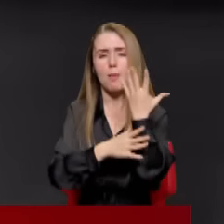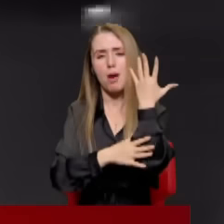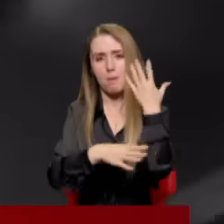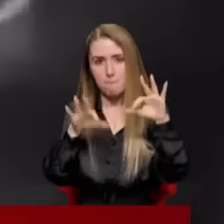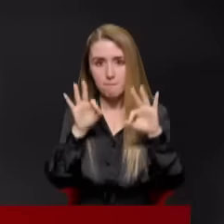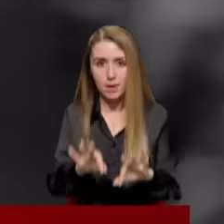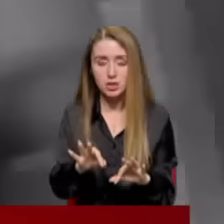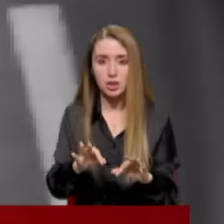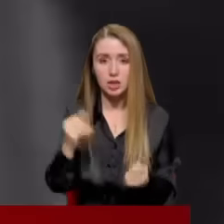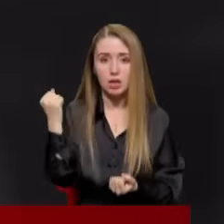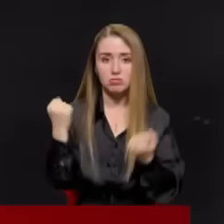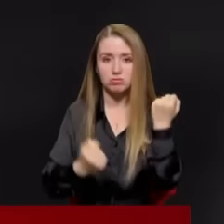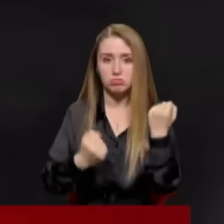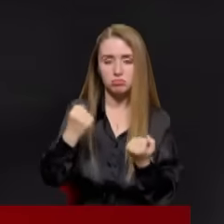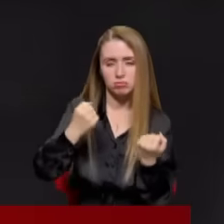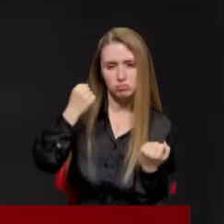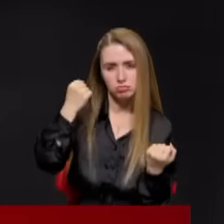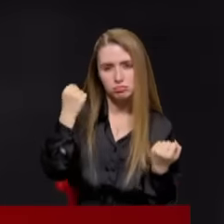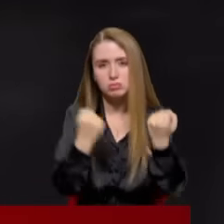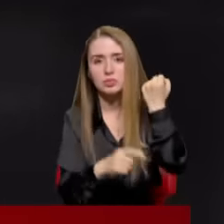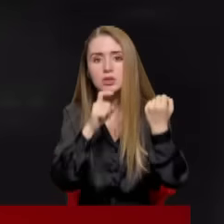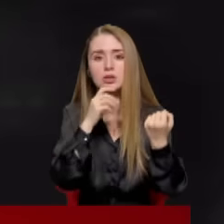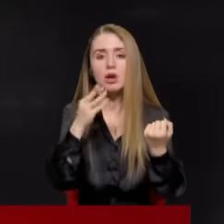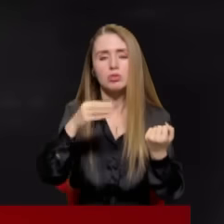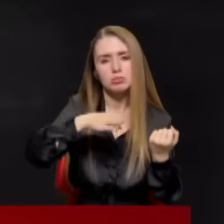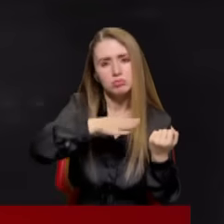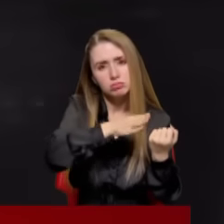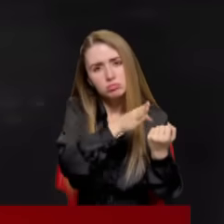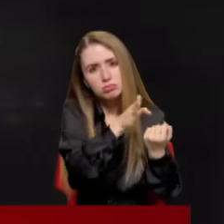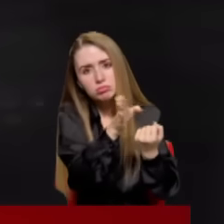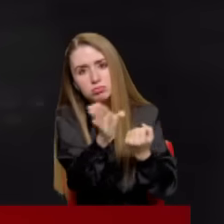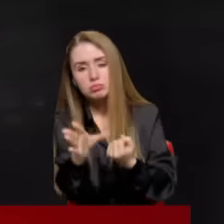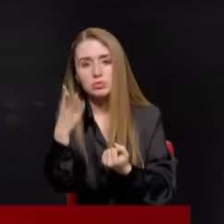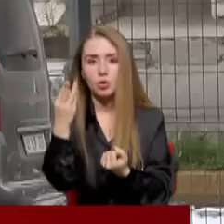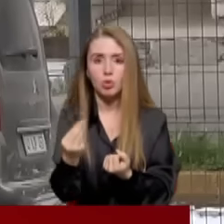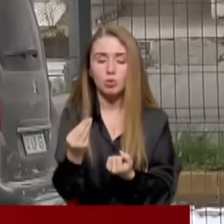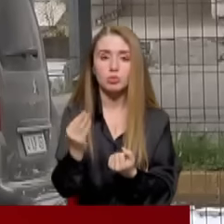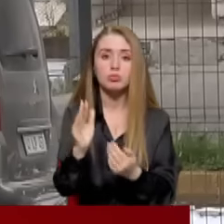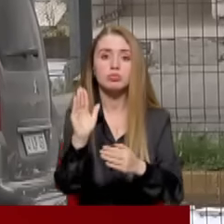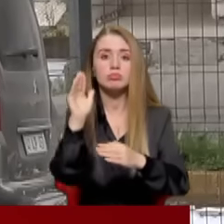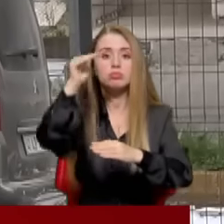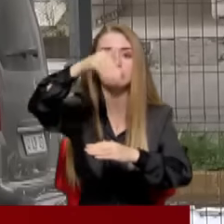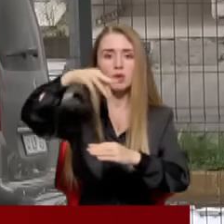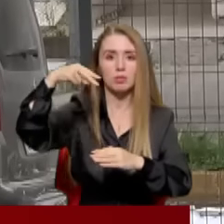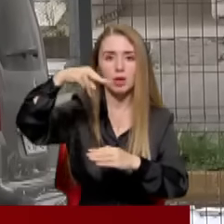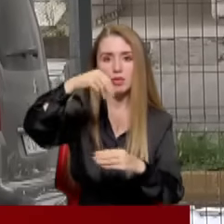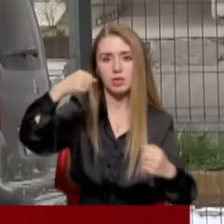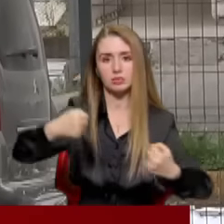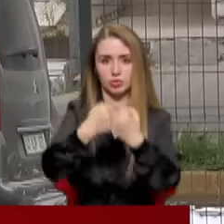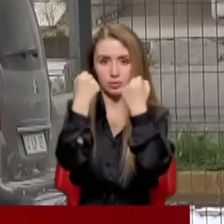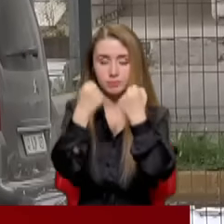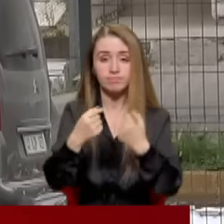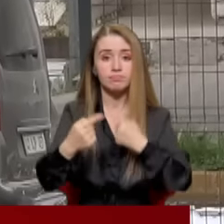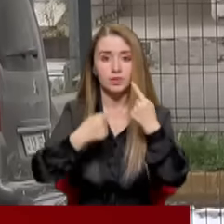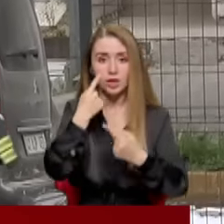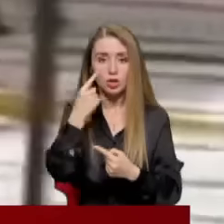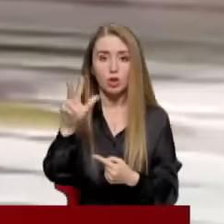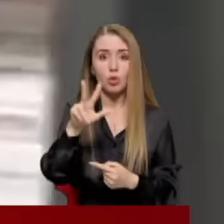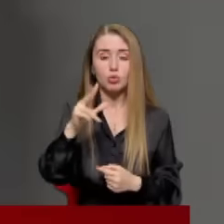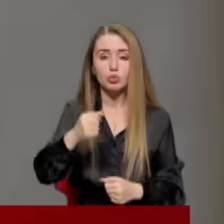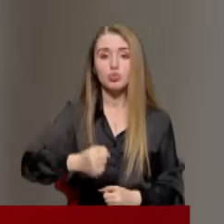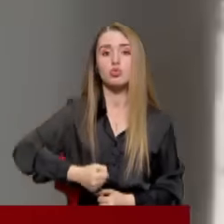başlarken seyir halindeki tanker kontrolden çıktı. Refüji aşıp karşı şeride geçti, üst geçtin merdivenlerine çarptı. İddiaya göre 30